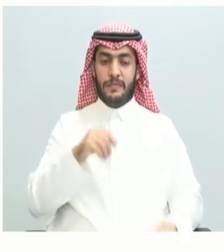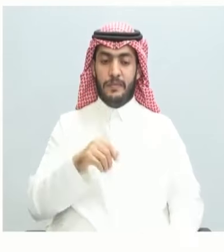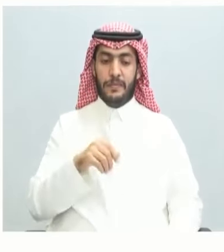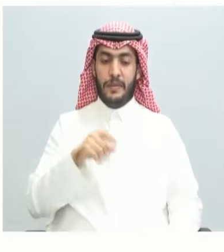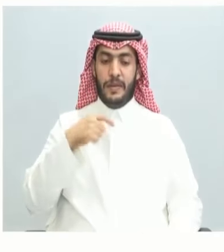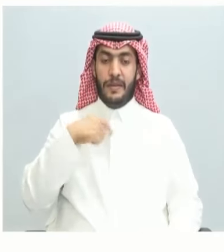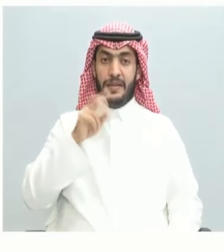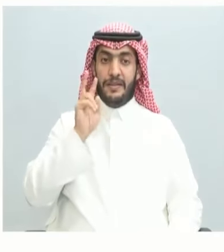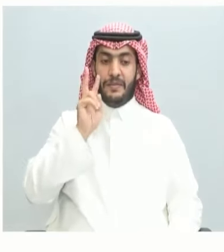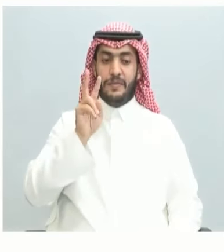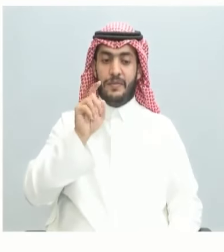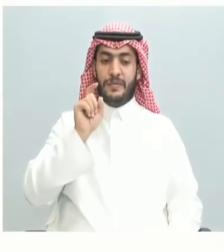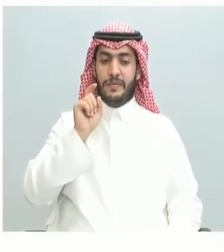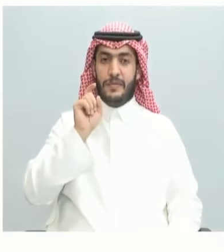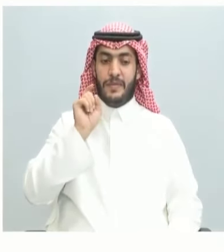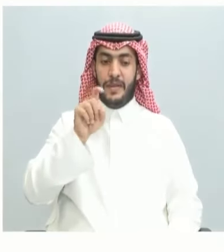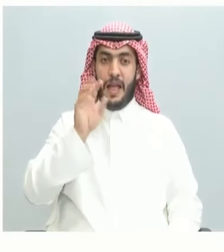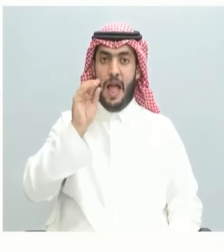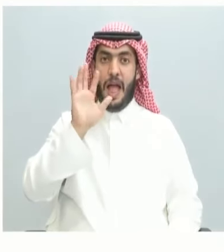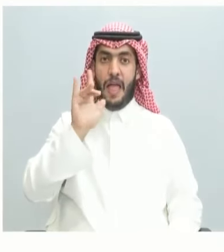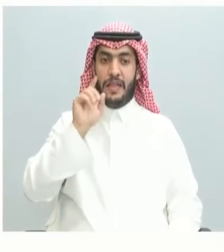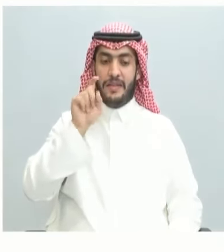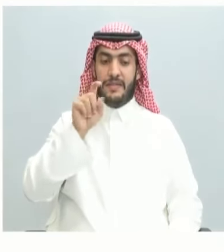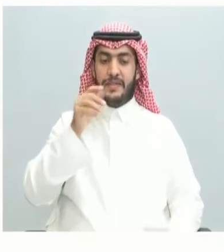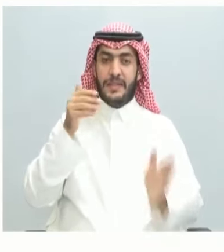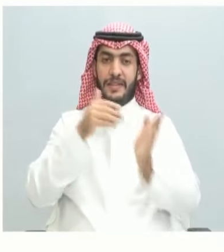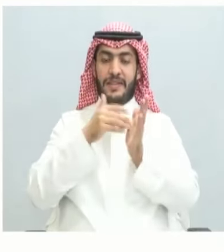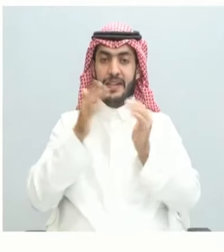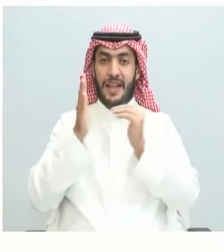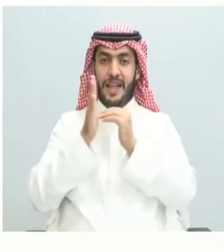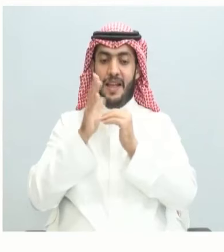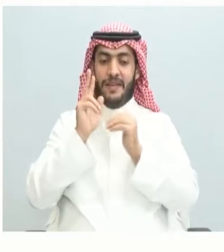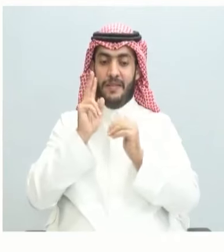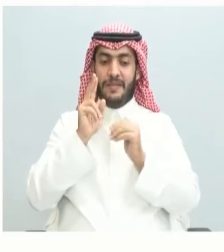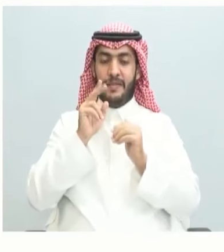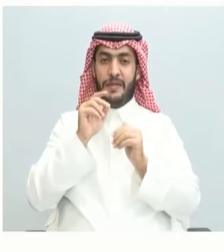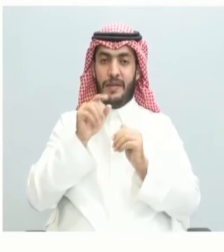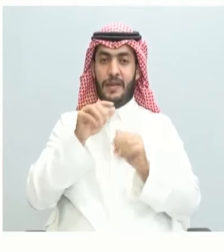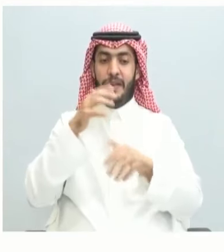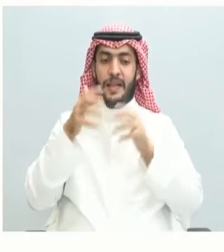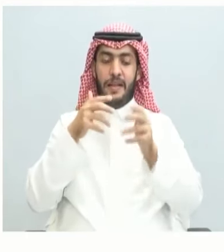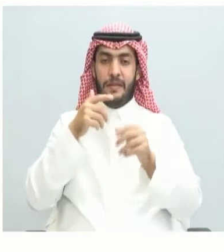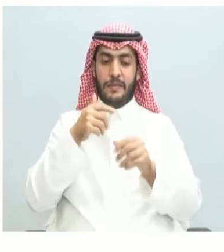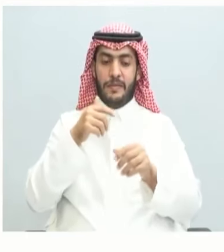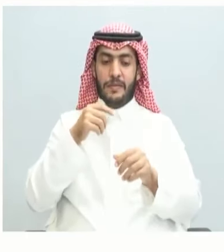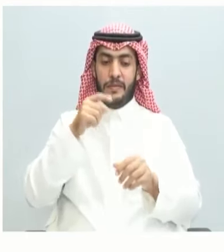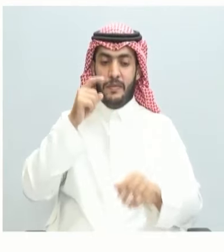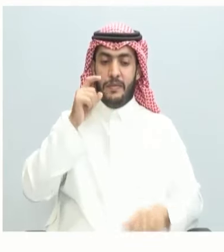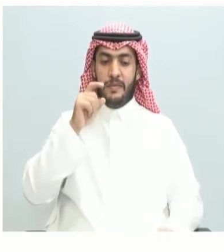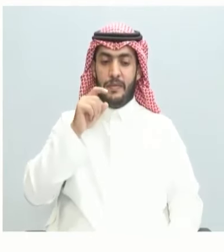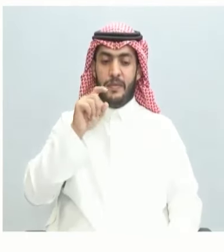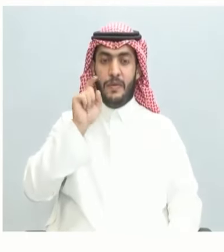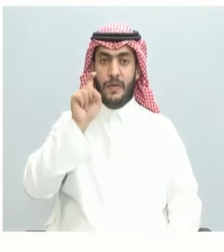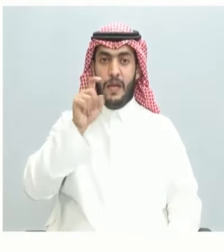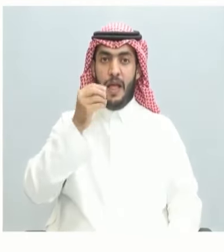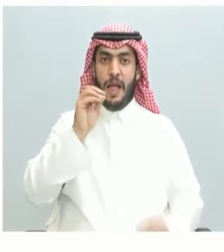اذا قمنا بتحريك العلم الاخضر سنلاحظ انه سيتم تحريك الكائن بهذه الطريقه واذا قمنا بالضغط على